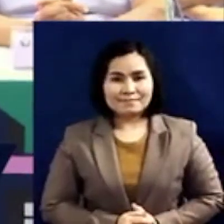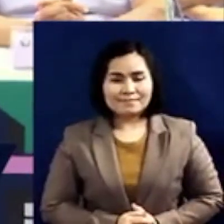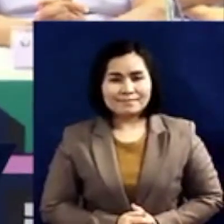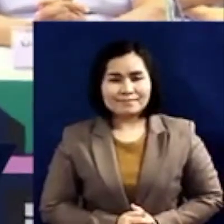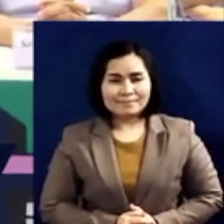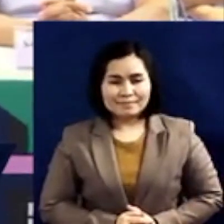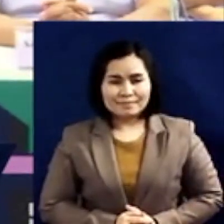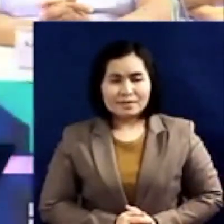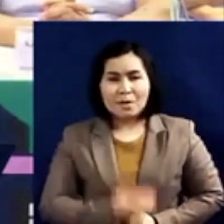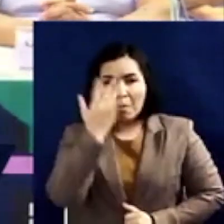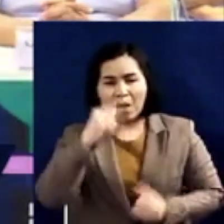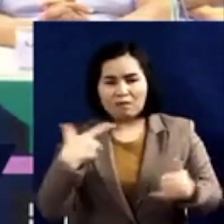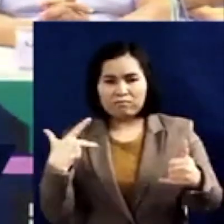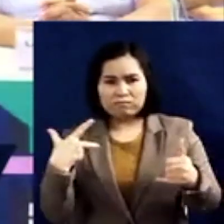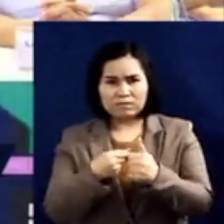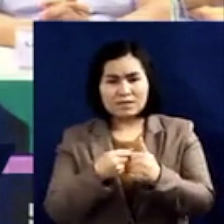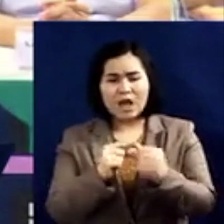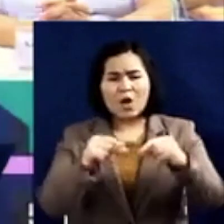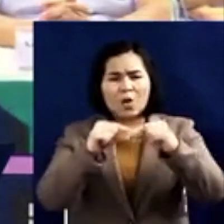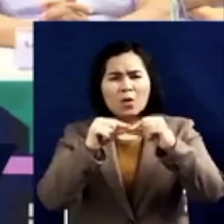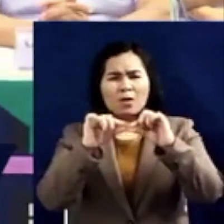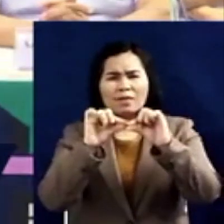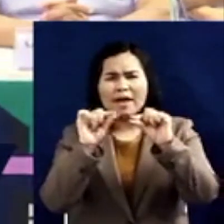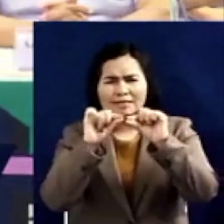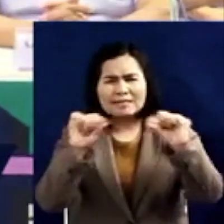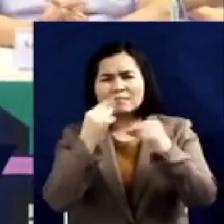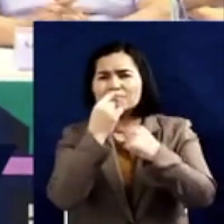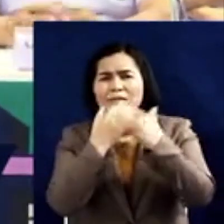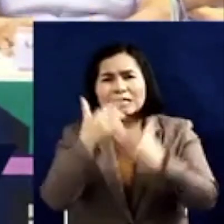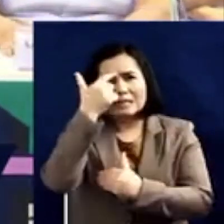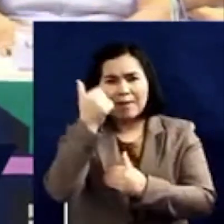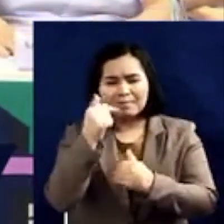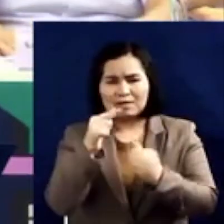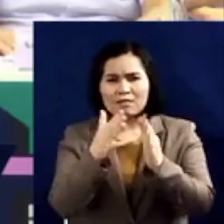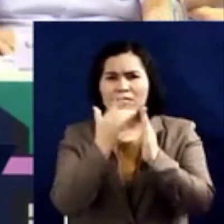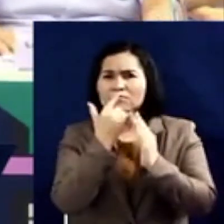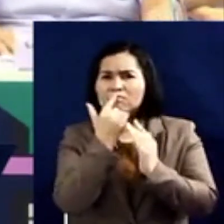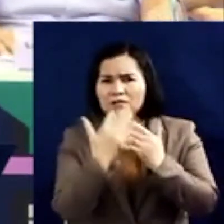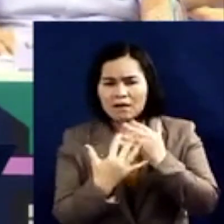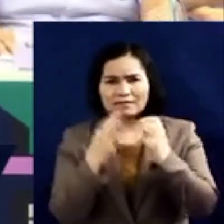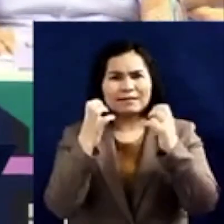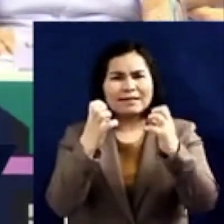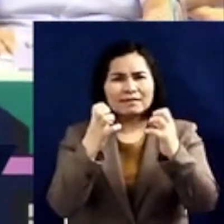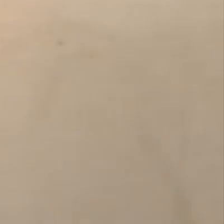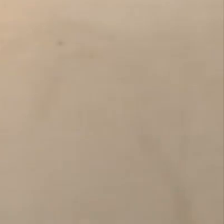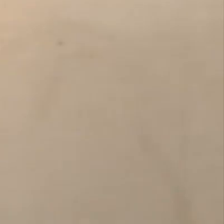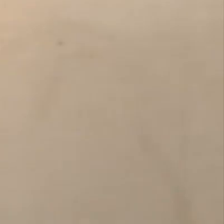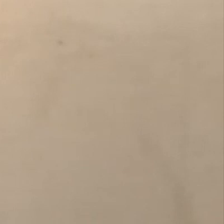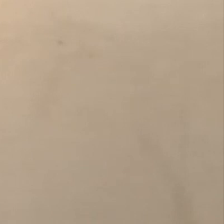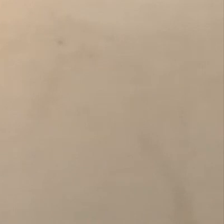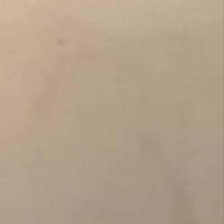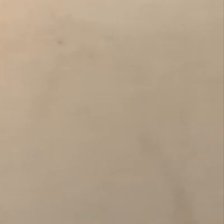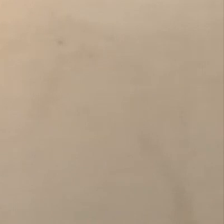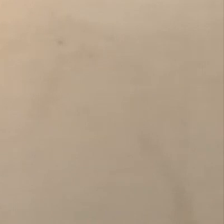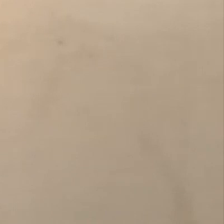ตรีว่าการกระทรวงสานศภจนถูกค่อนแคะว่าเป็นรับตีผู้ถูกโดดเดี่ยวเรื่อยมาจนถึงกรณีที่พลเอกประยุทธ์ตัด